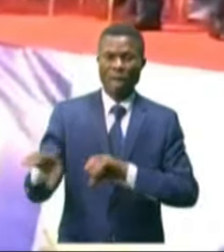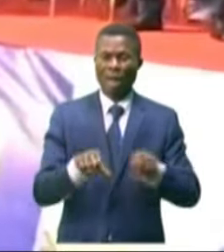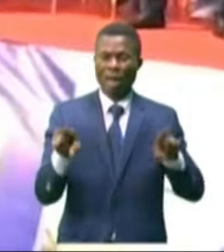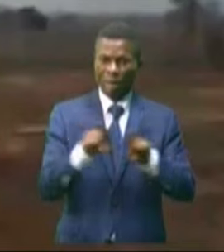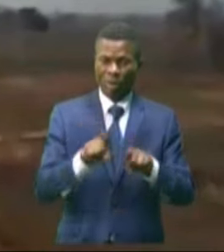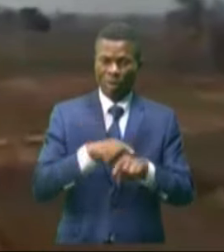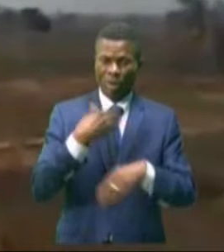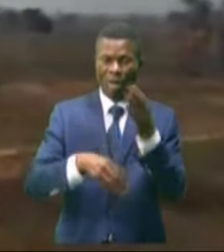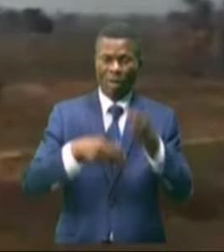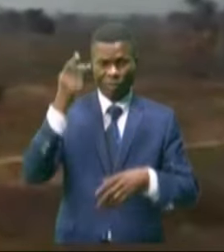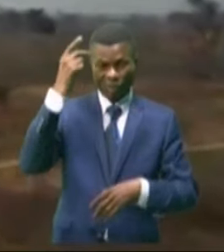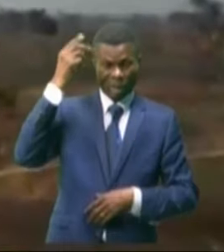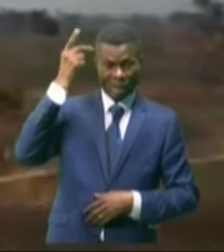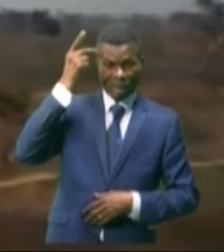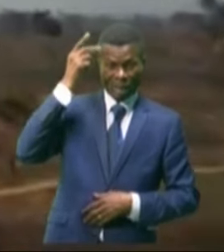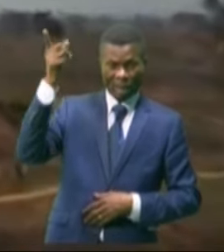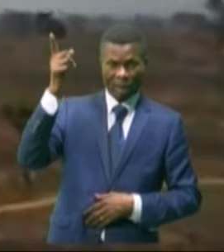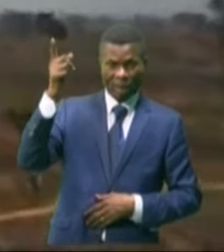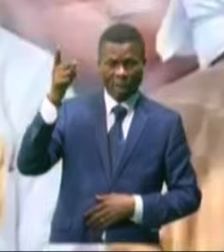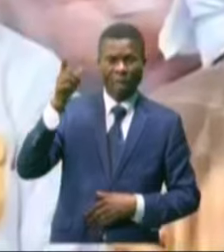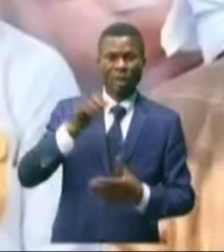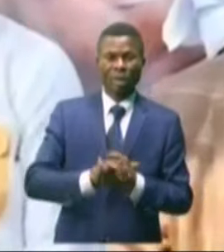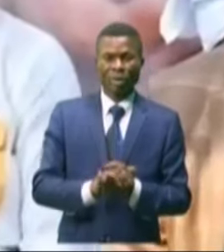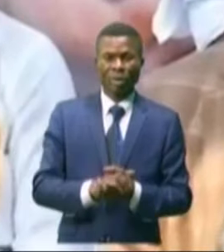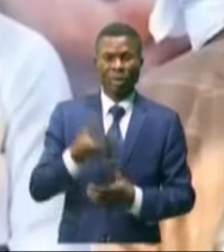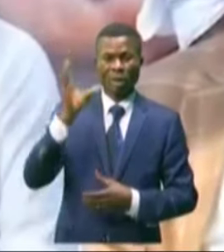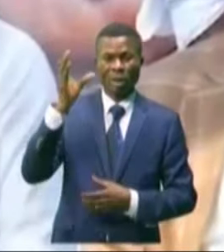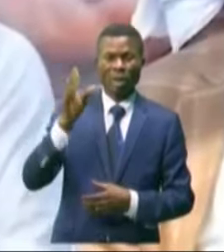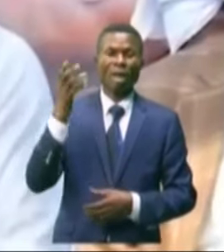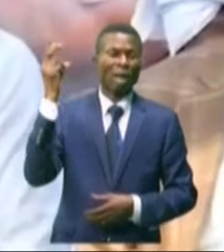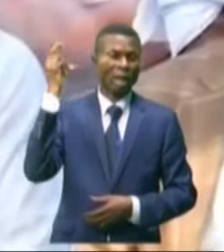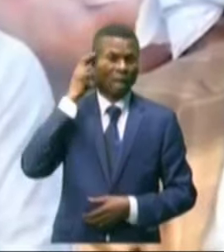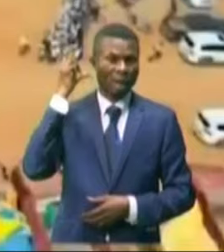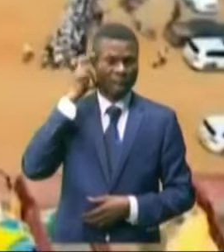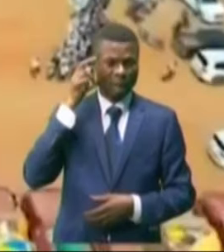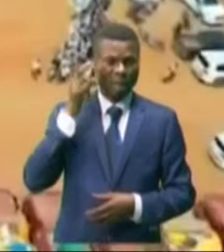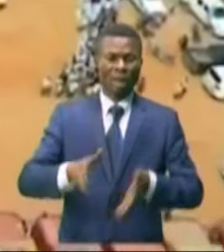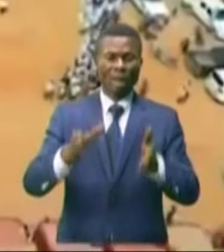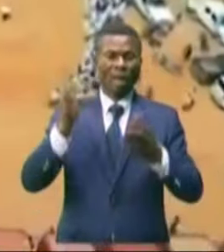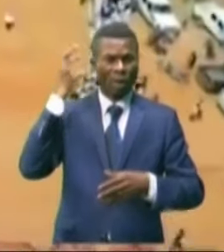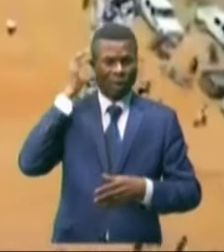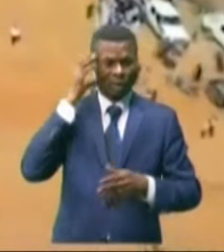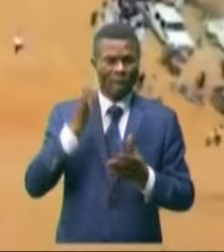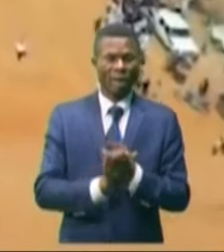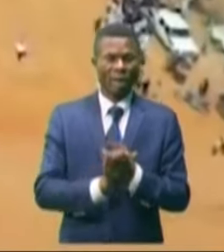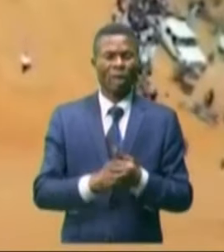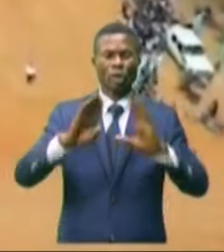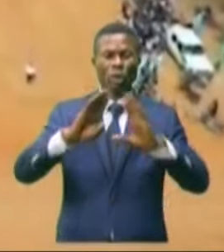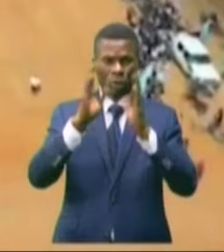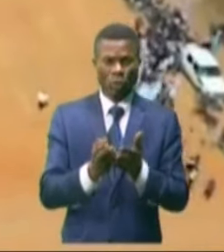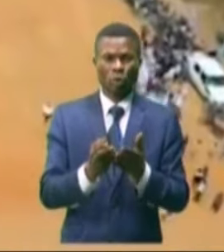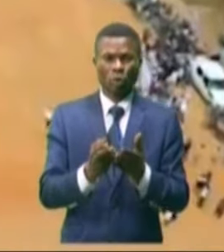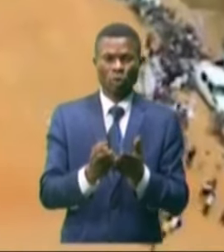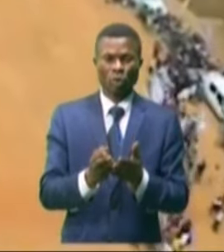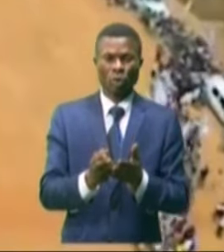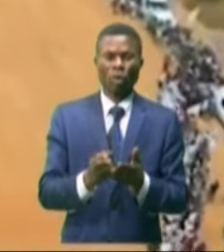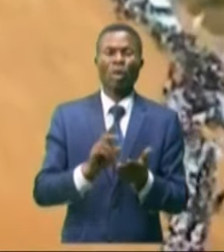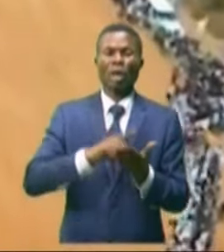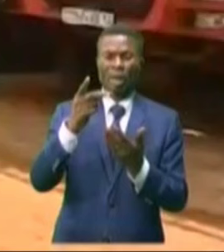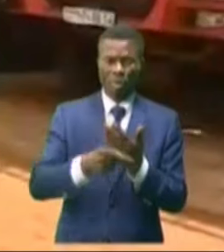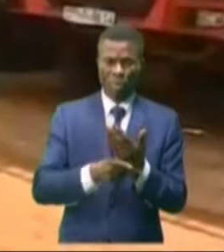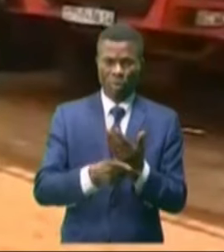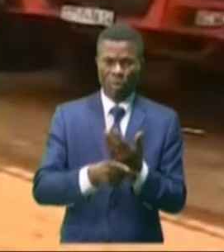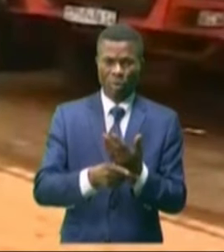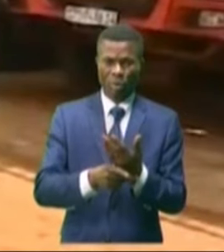fait à Kinshasa pour les rocades à Kananga pour la route Kalamambouji, tout cela dans le cadre de